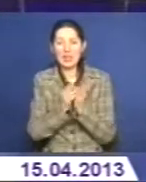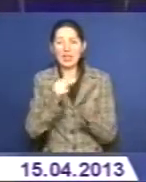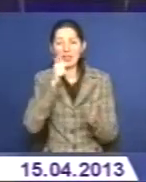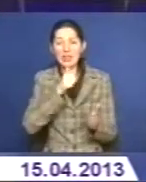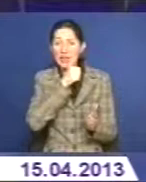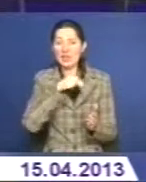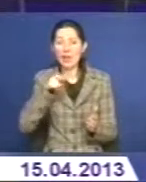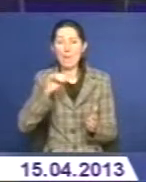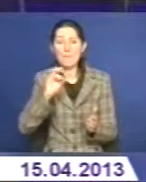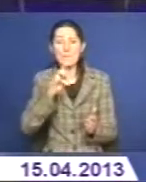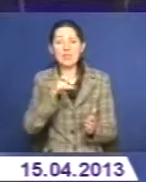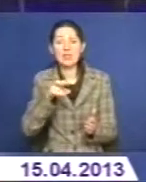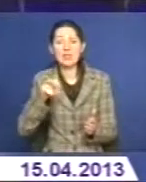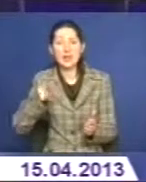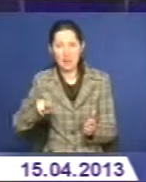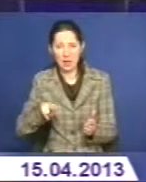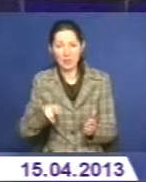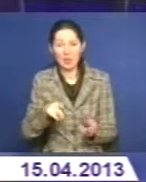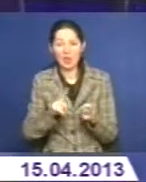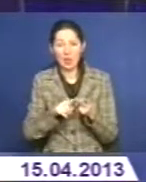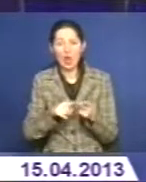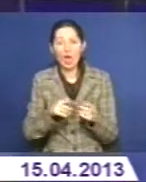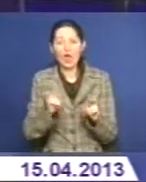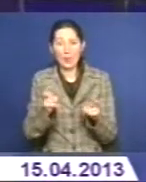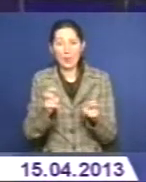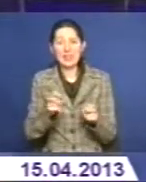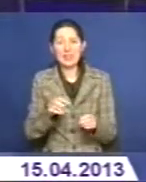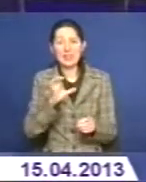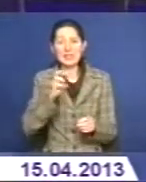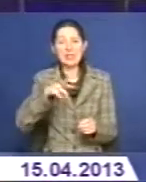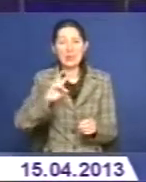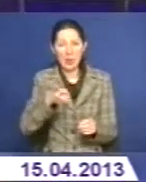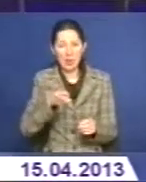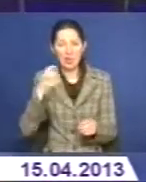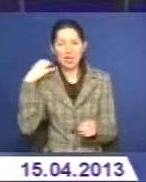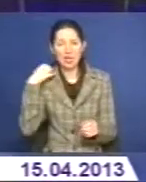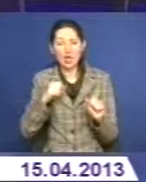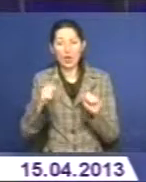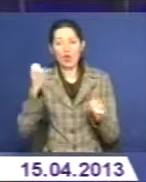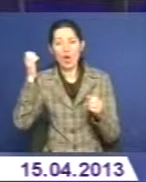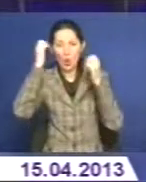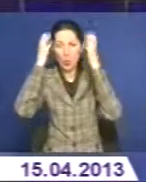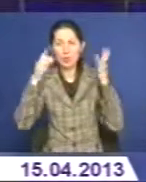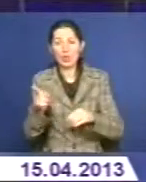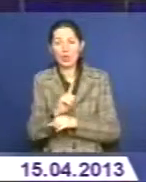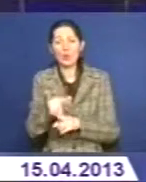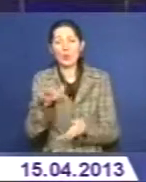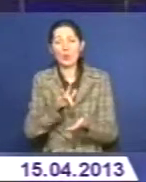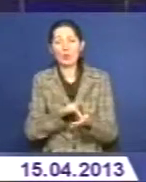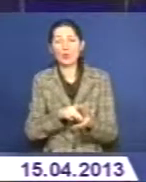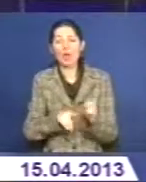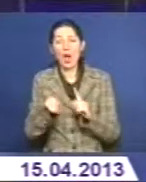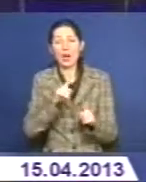створюється сьогодні» першість здобув Олександр Смик, начальник управління культури і мистецтв Тернопільської міської ради, поет і